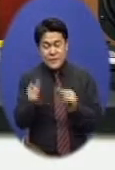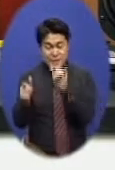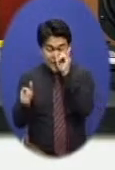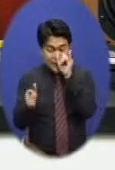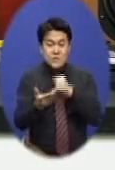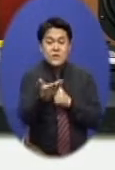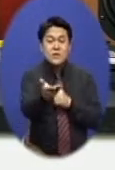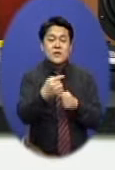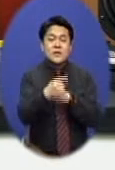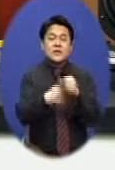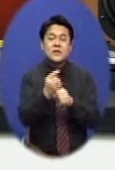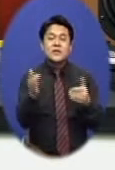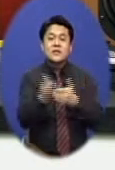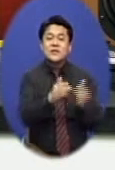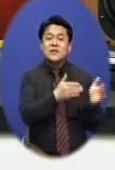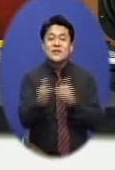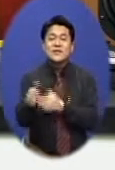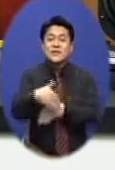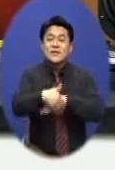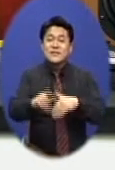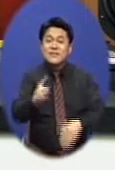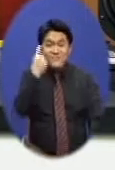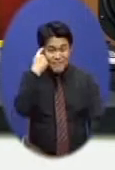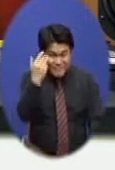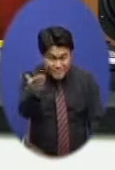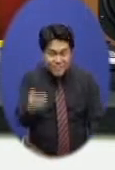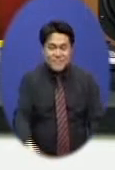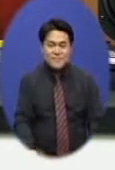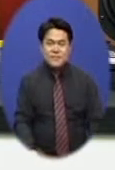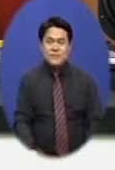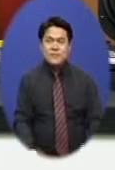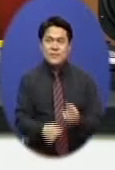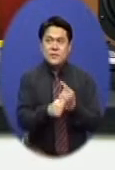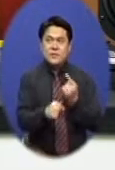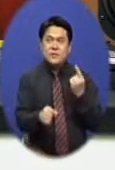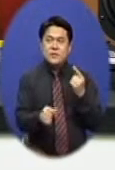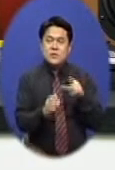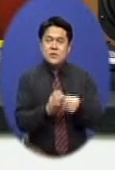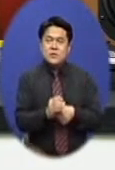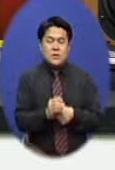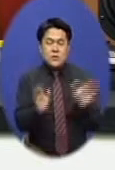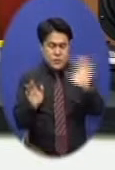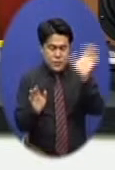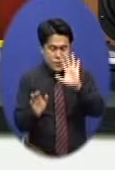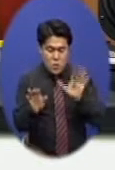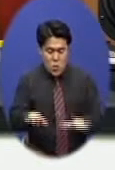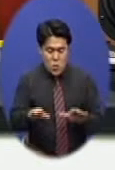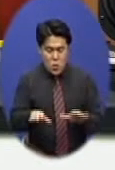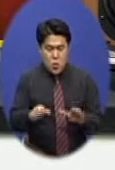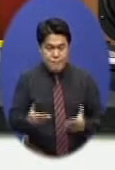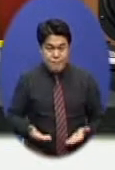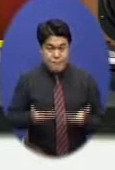계획이신지요? 아, 올 한 해요? 네. 작년에는 이제 작년 아니 이제 올해는